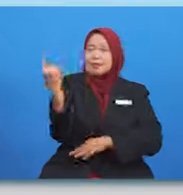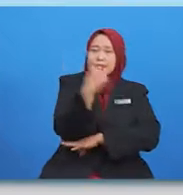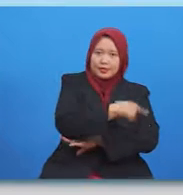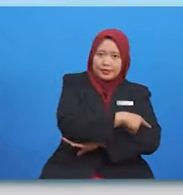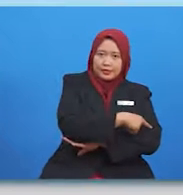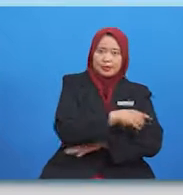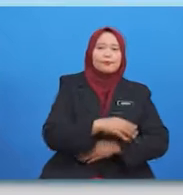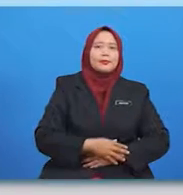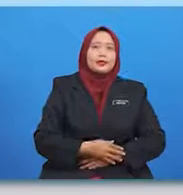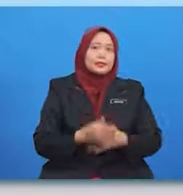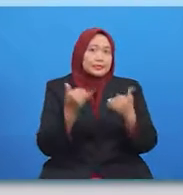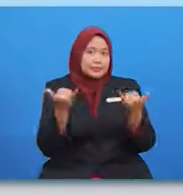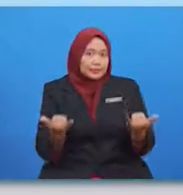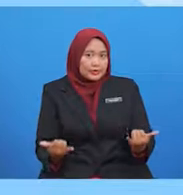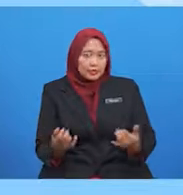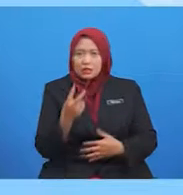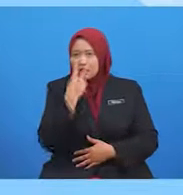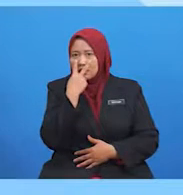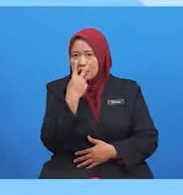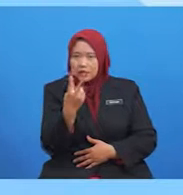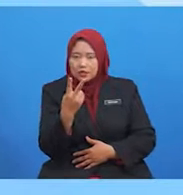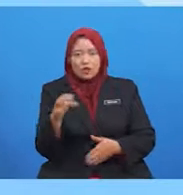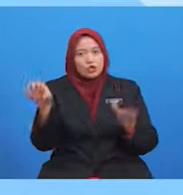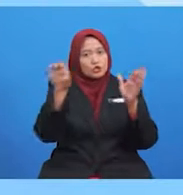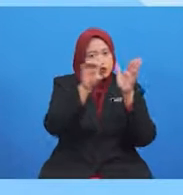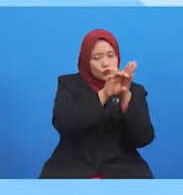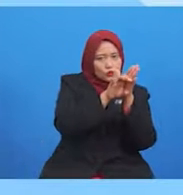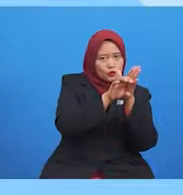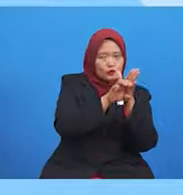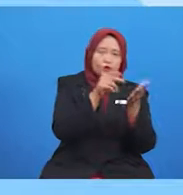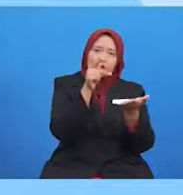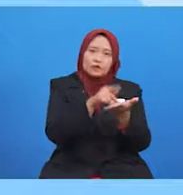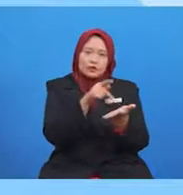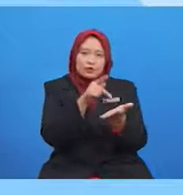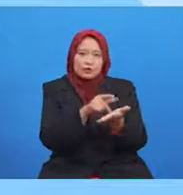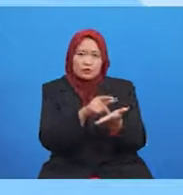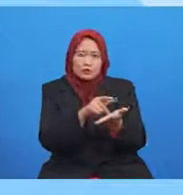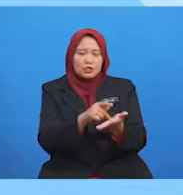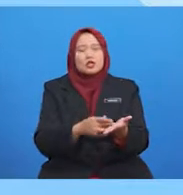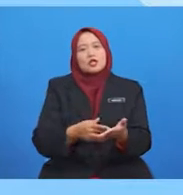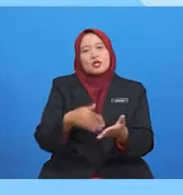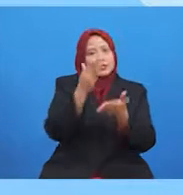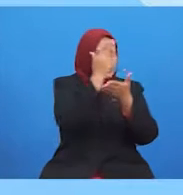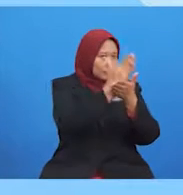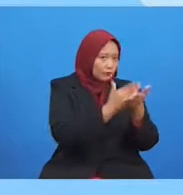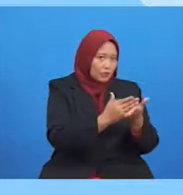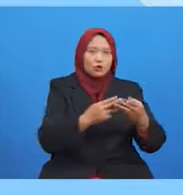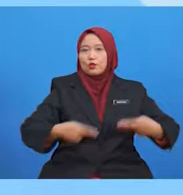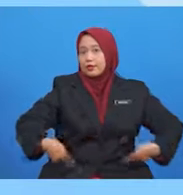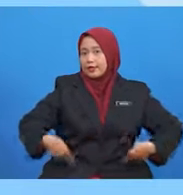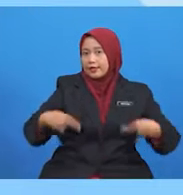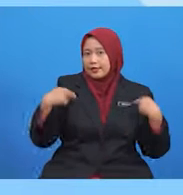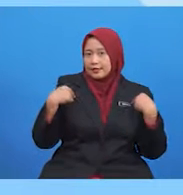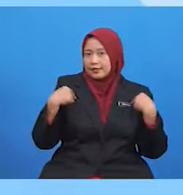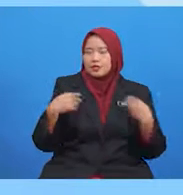Sekarang kita akan melihat contoh pengiraan yang melibatkan separuh hayat.